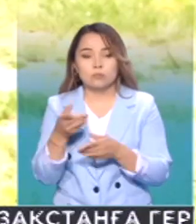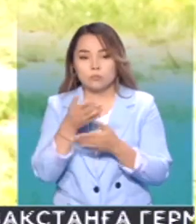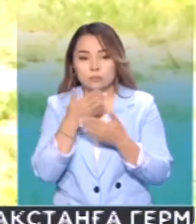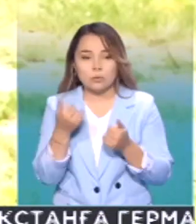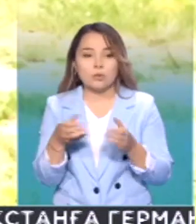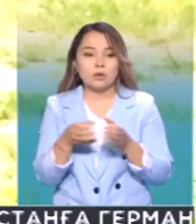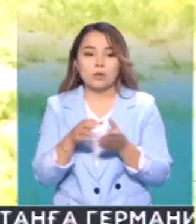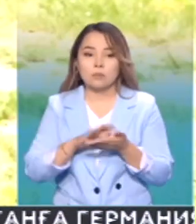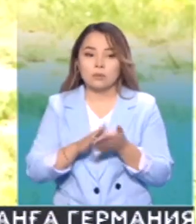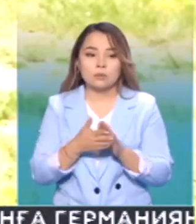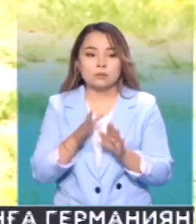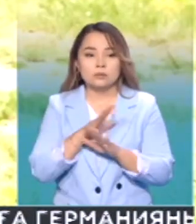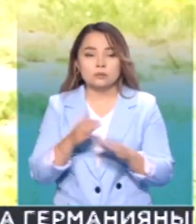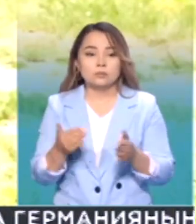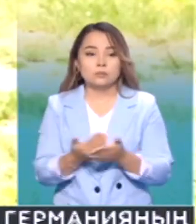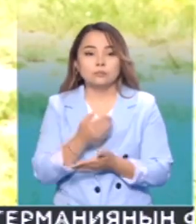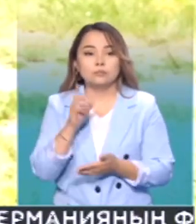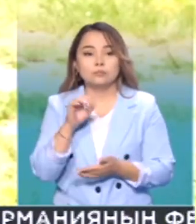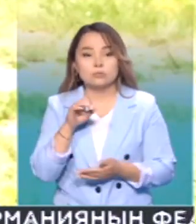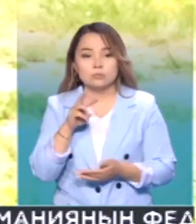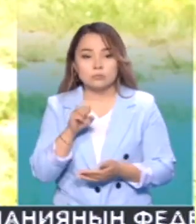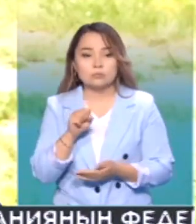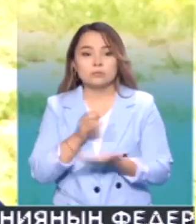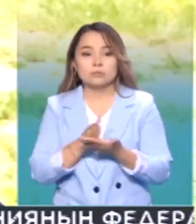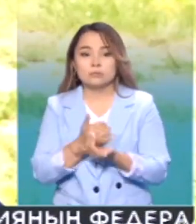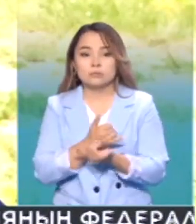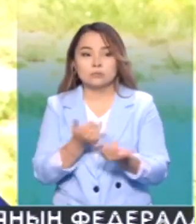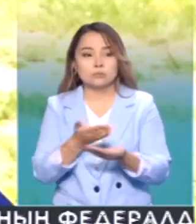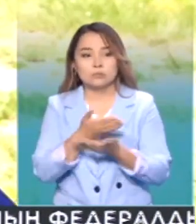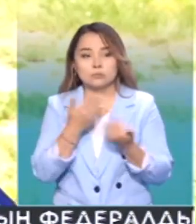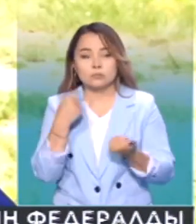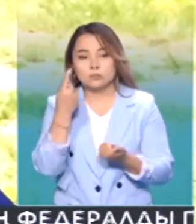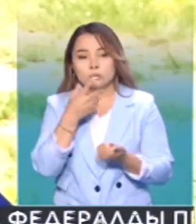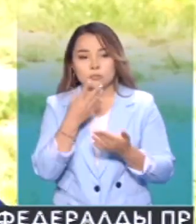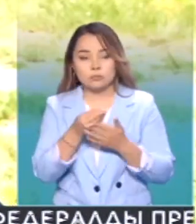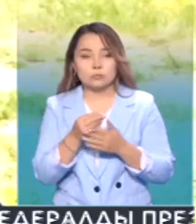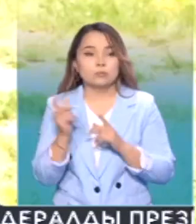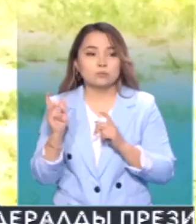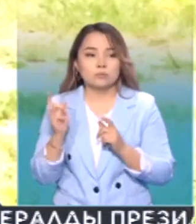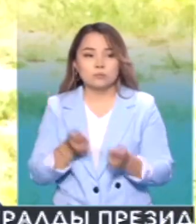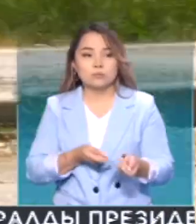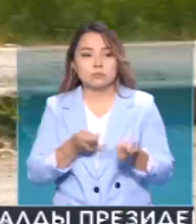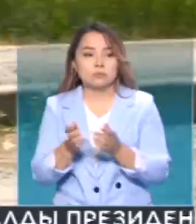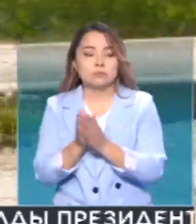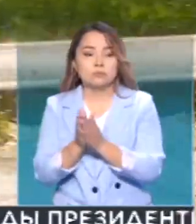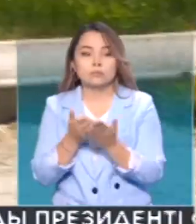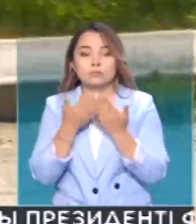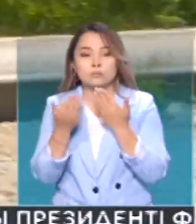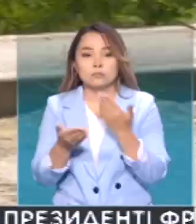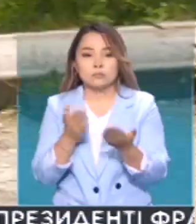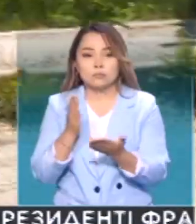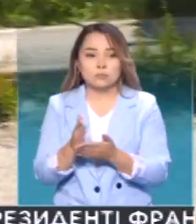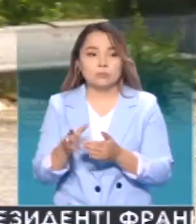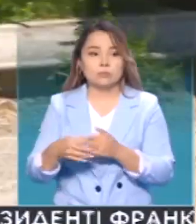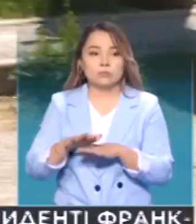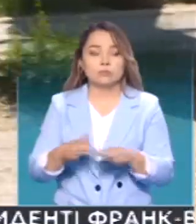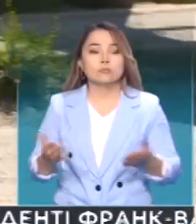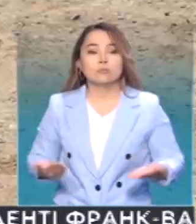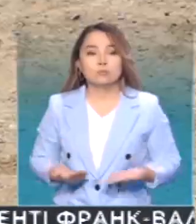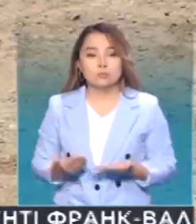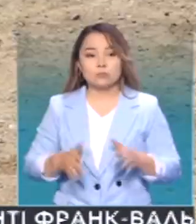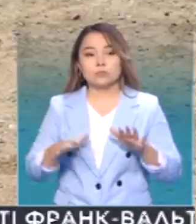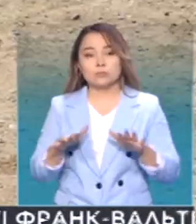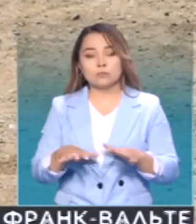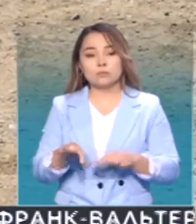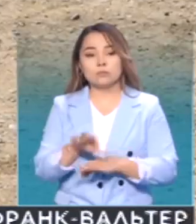келісім жасалмаған. Жаңа Бұқтырма кенті бізге қызмет көрсетпейді. Сондықтан жеке көлікпен таситындарға жалынамыз. Жергілікті тұрғындарды кенттің